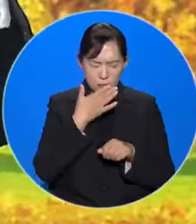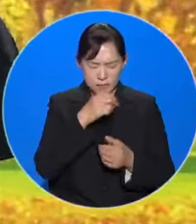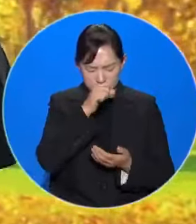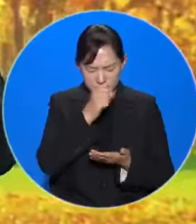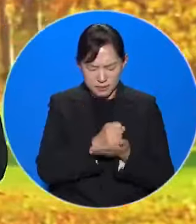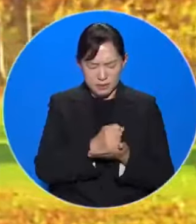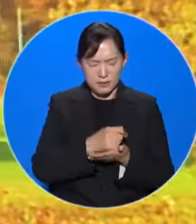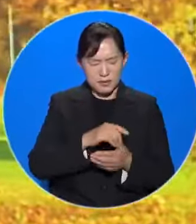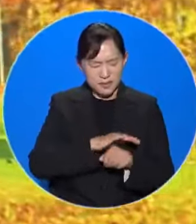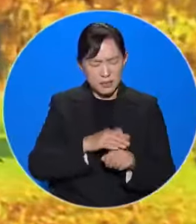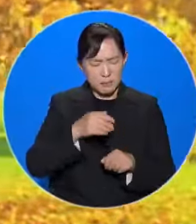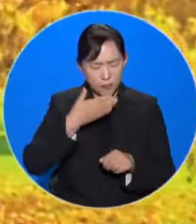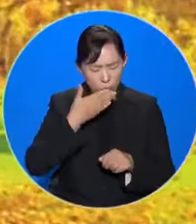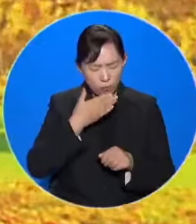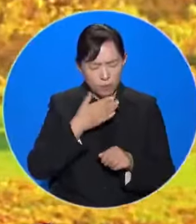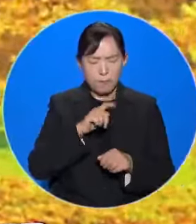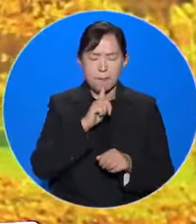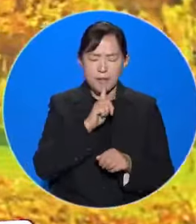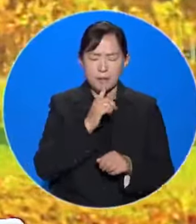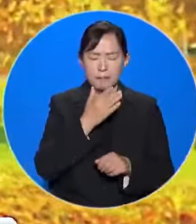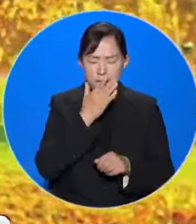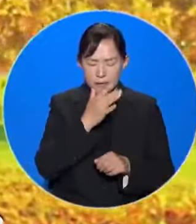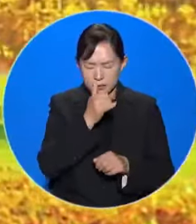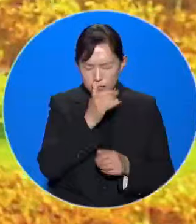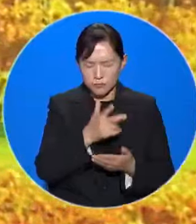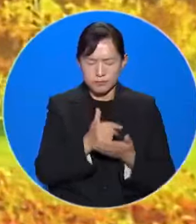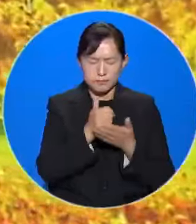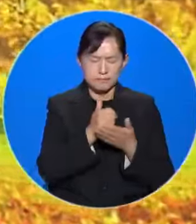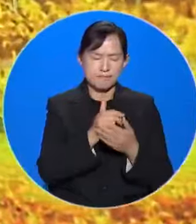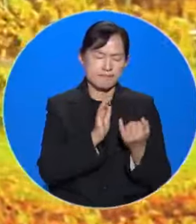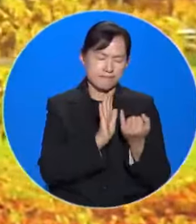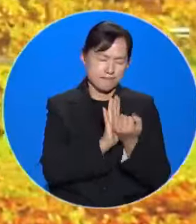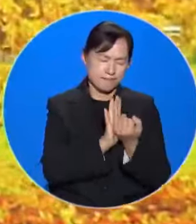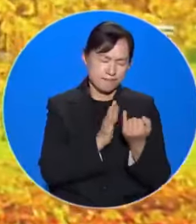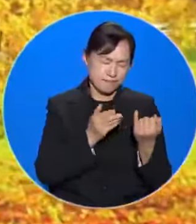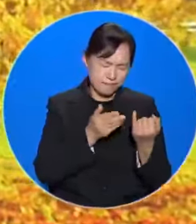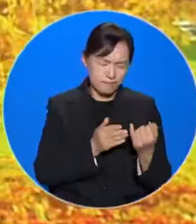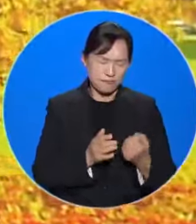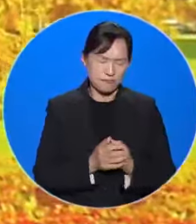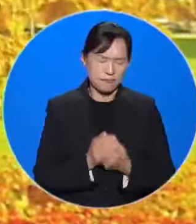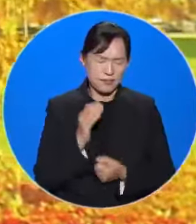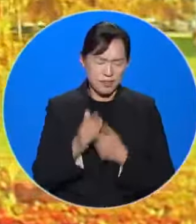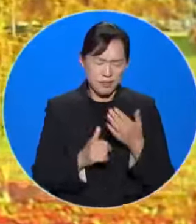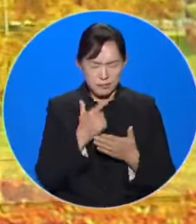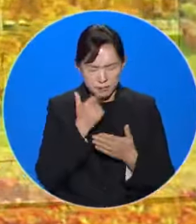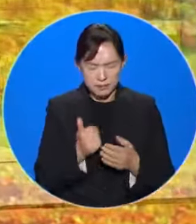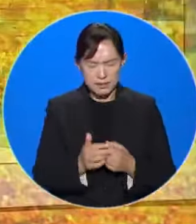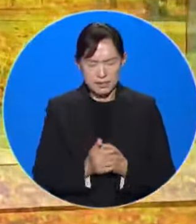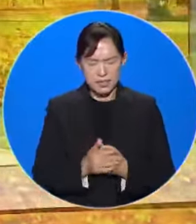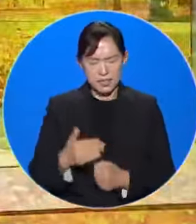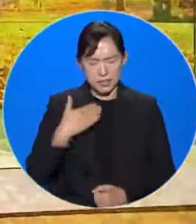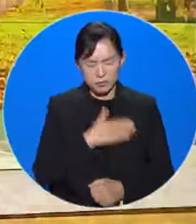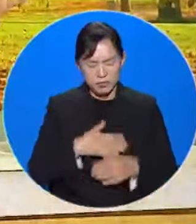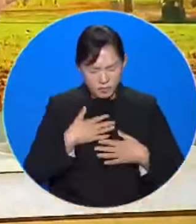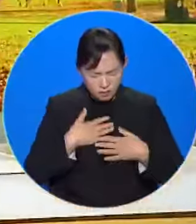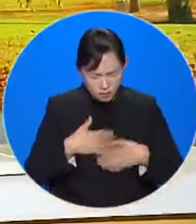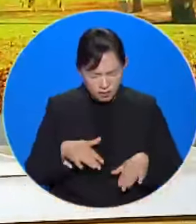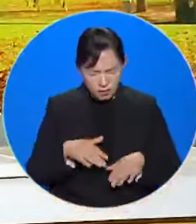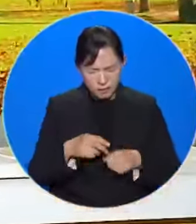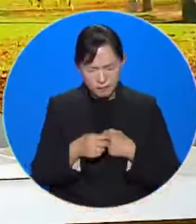정상적으로 식사도 하고 말도 하고 그렇게 할 수 있도록 주여 도와주시옵소서. 하나님 아버지, 육신의 연약함